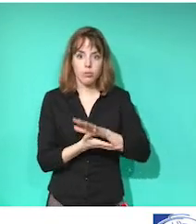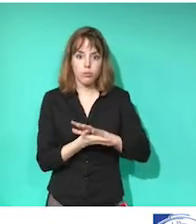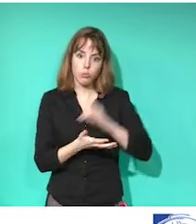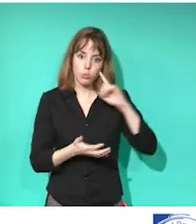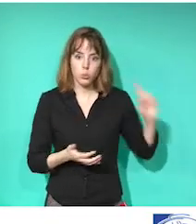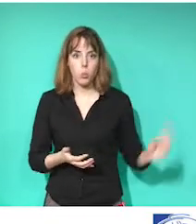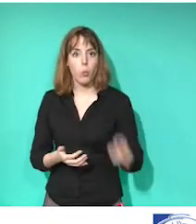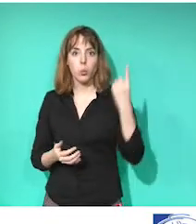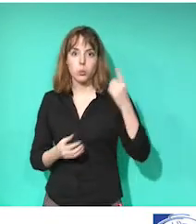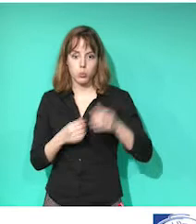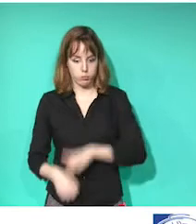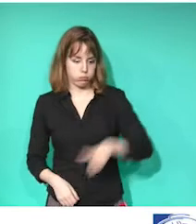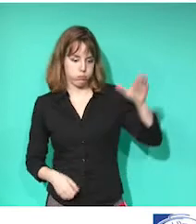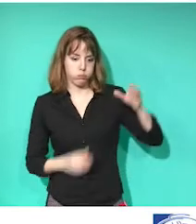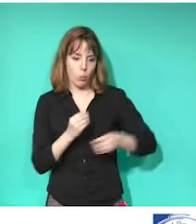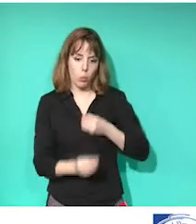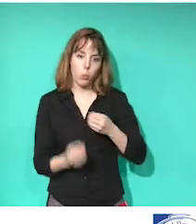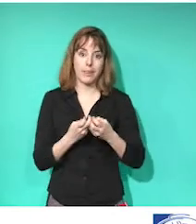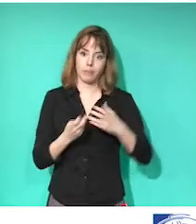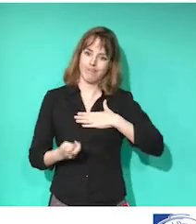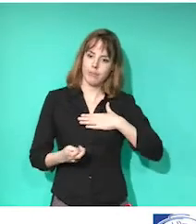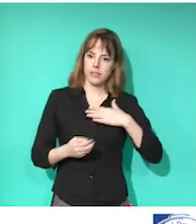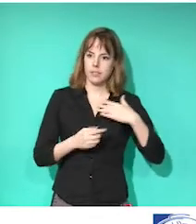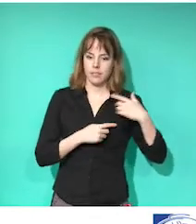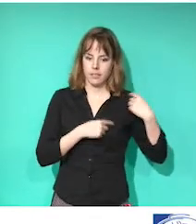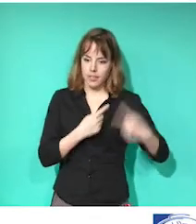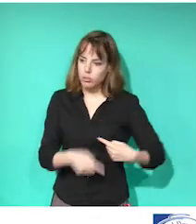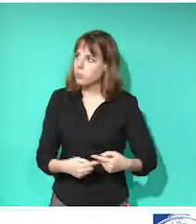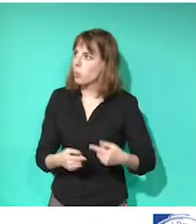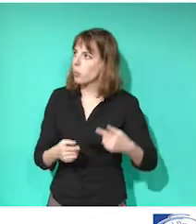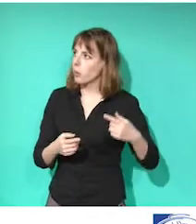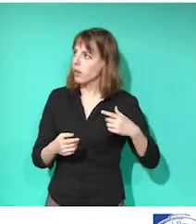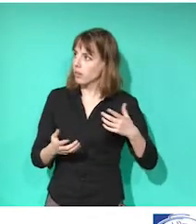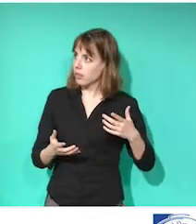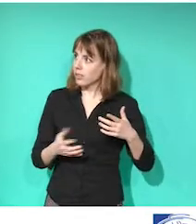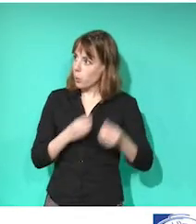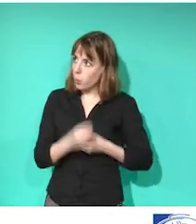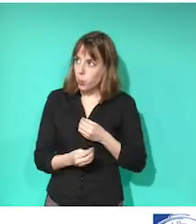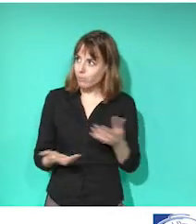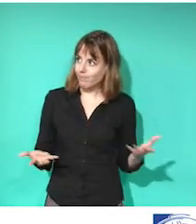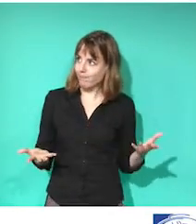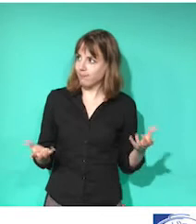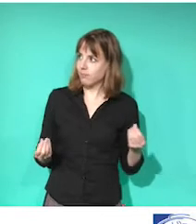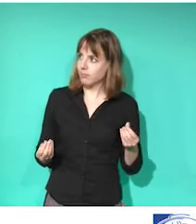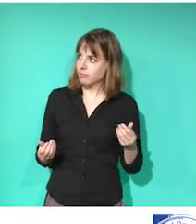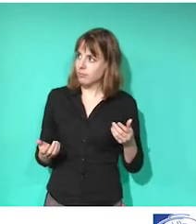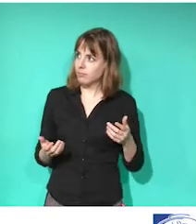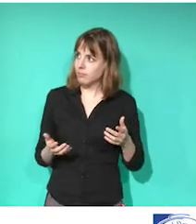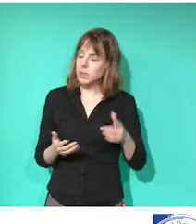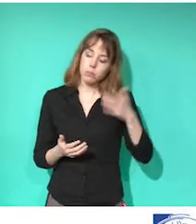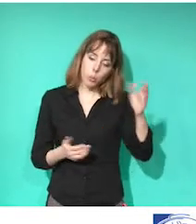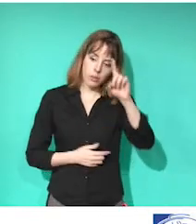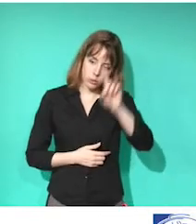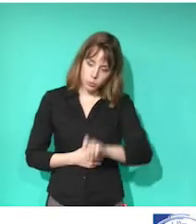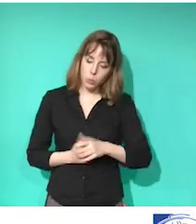que ma génération plus les petites derrière qui arrivent? Et le dernier, c'est au-delà, est-ce qu'on peut imaginer